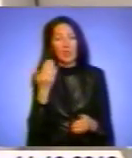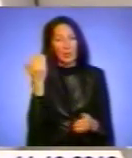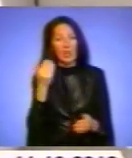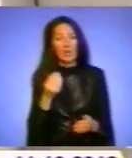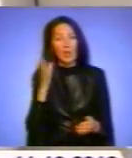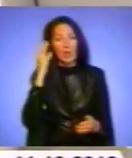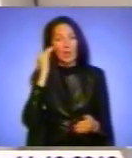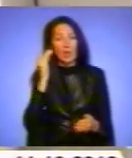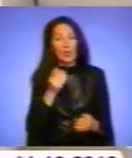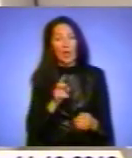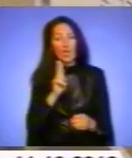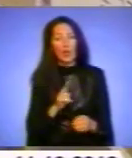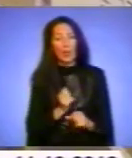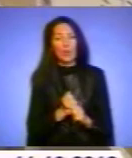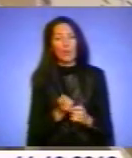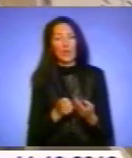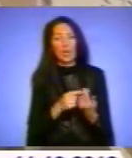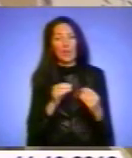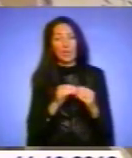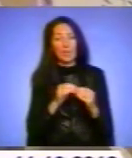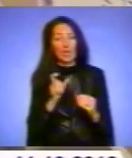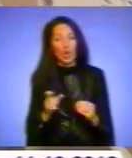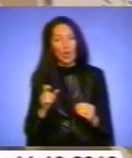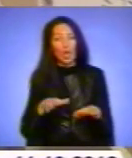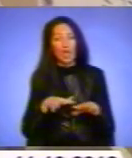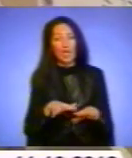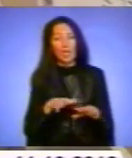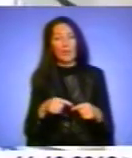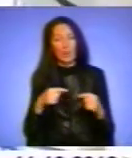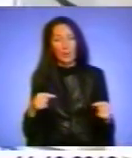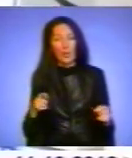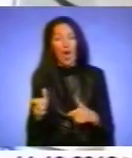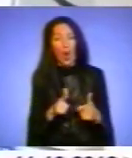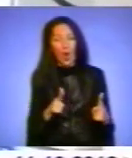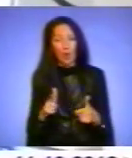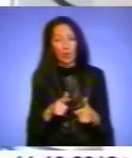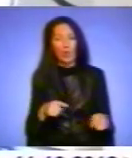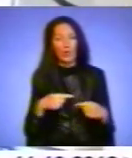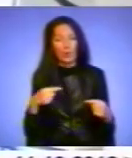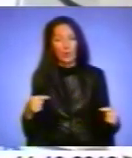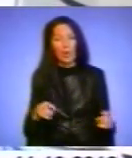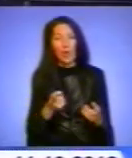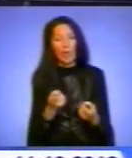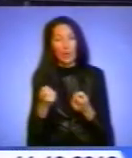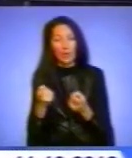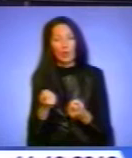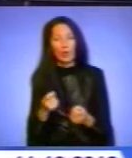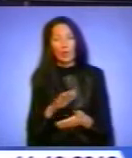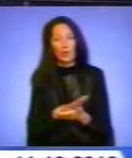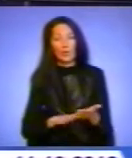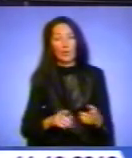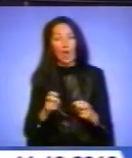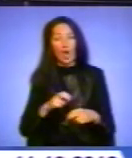у цеху працювало кілька десятків людей. Швейне обладнання та готову продукцію вилучено, триває розслідування.